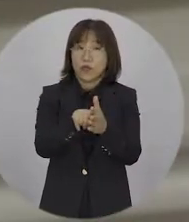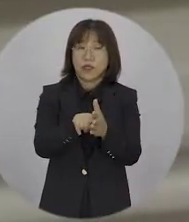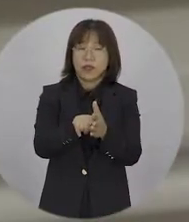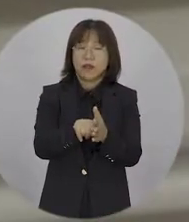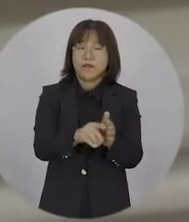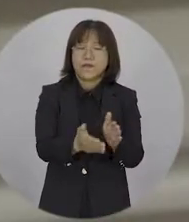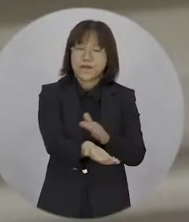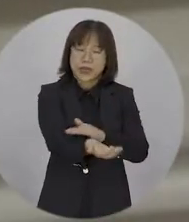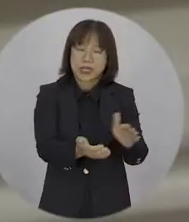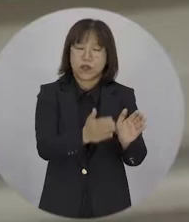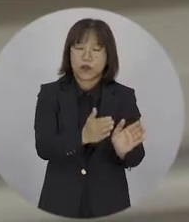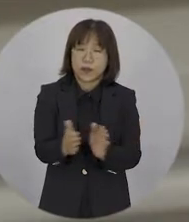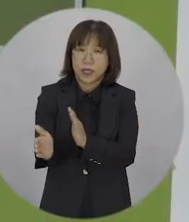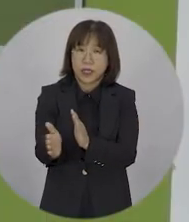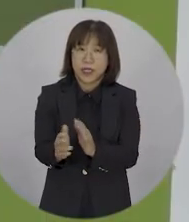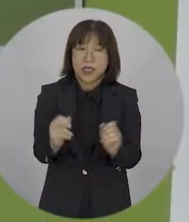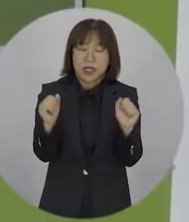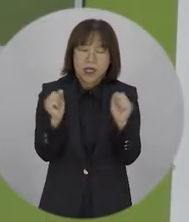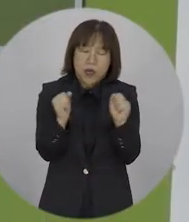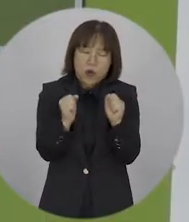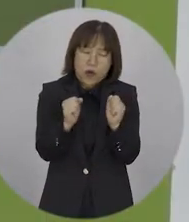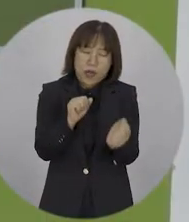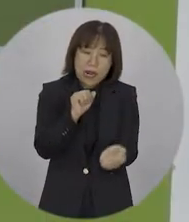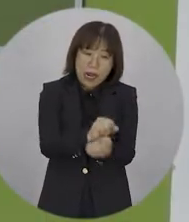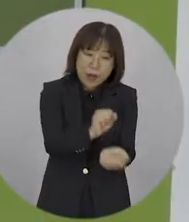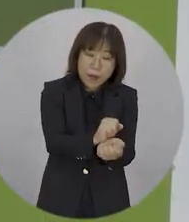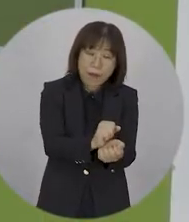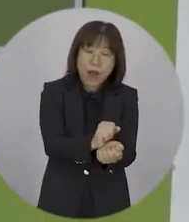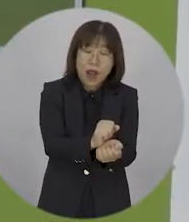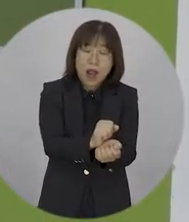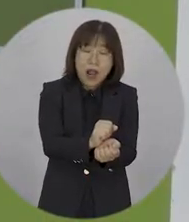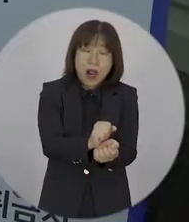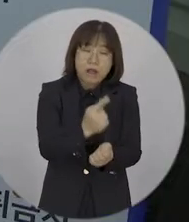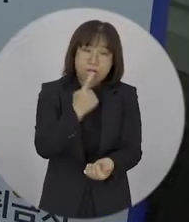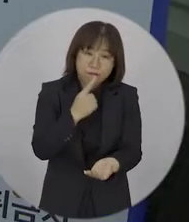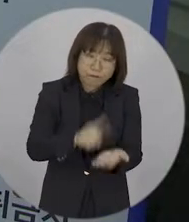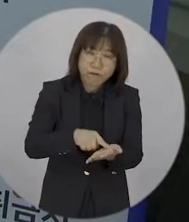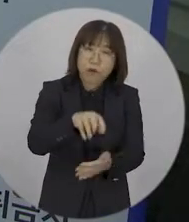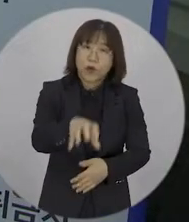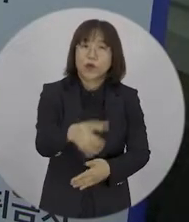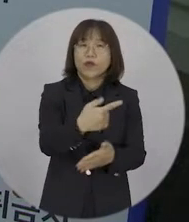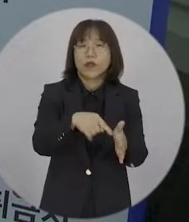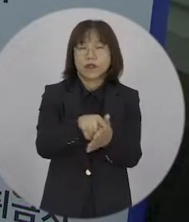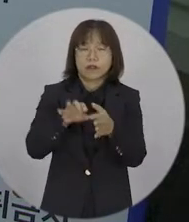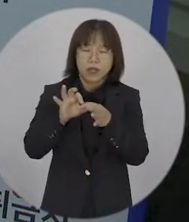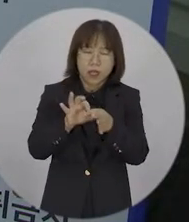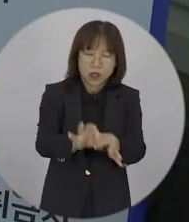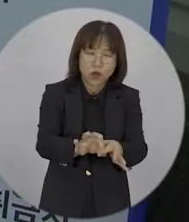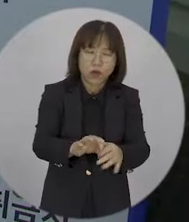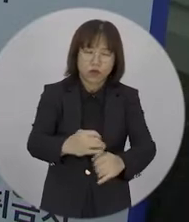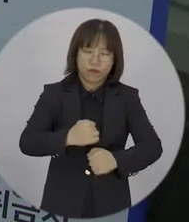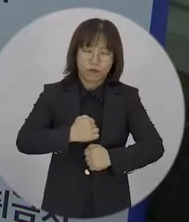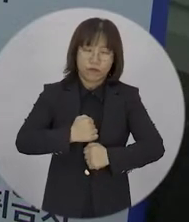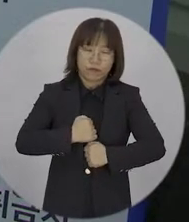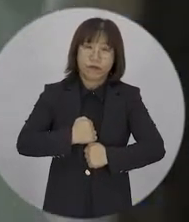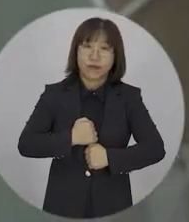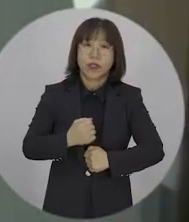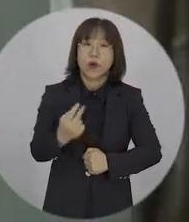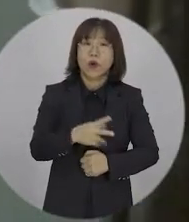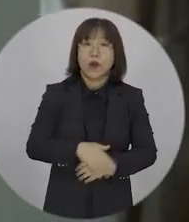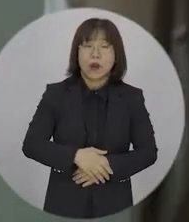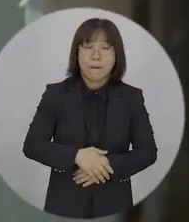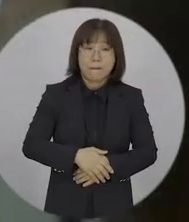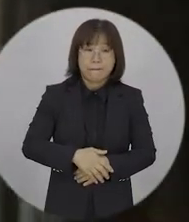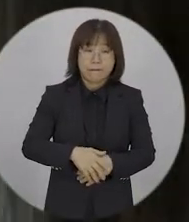대응합니다 또 겨울철 간염 취업 시설에 대한 현장 점검을 지속적으로 추진하며 방역 지침